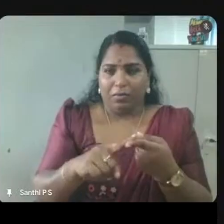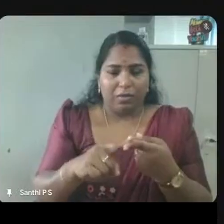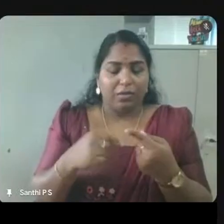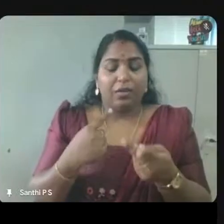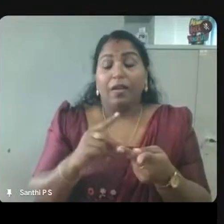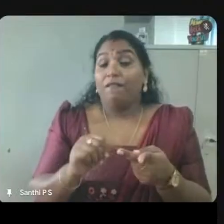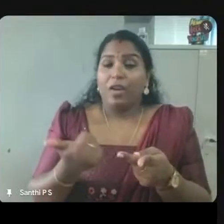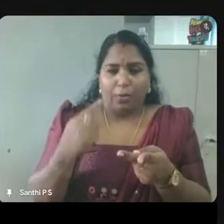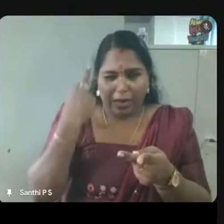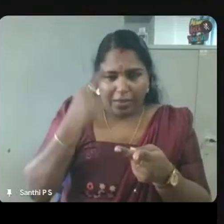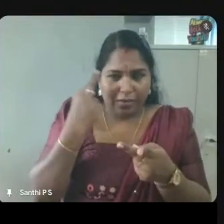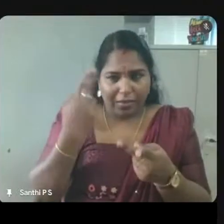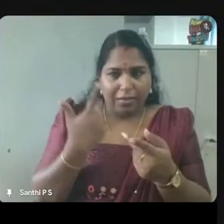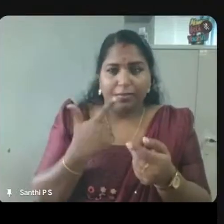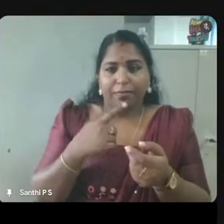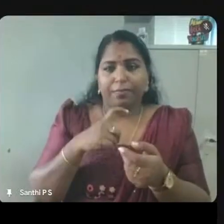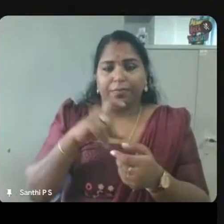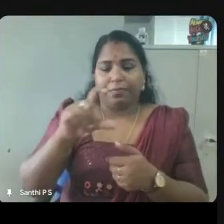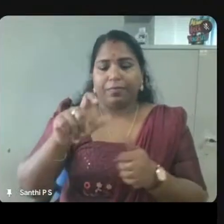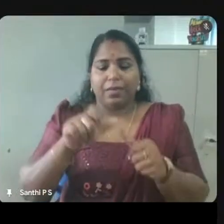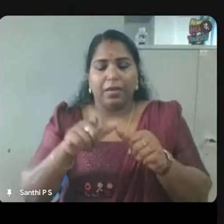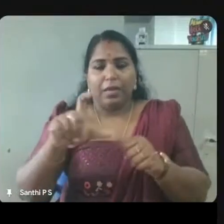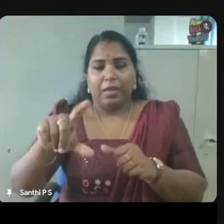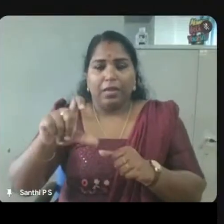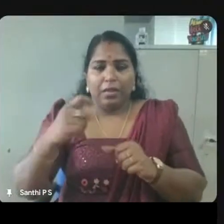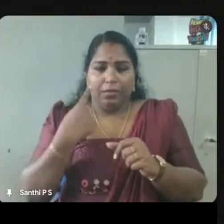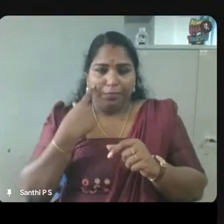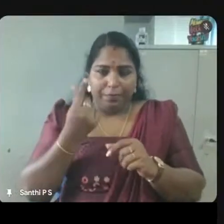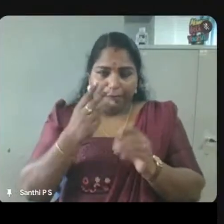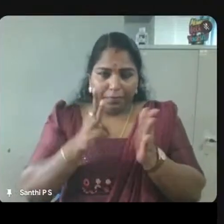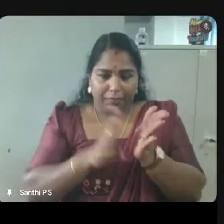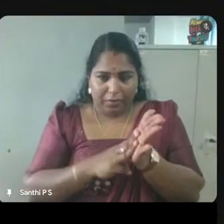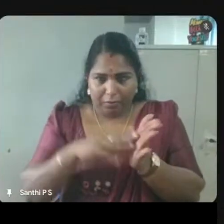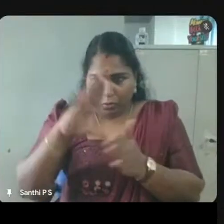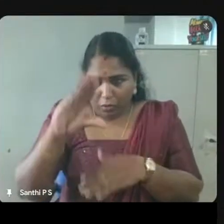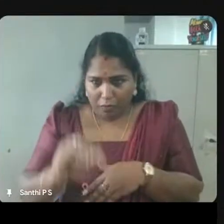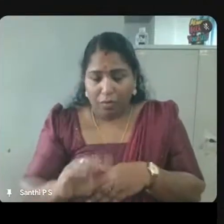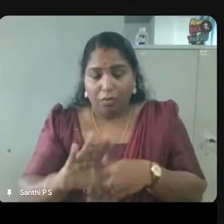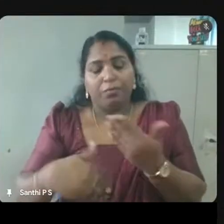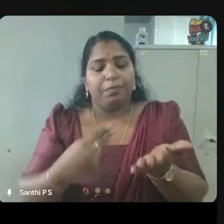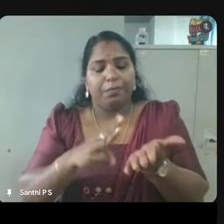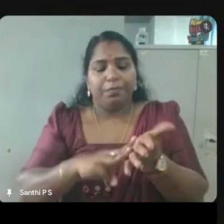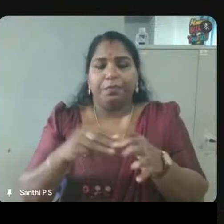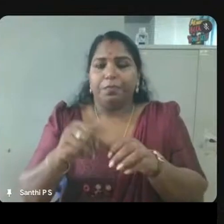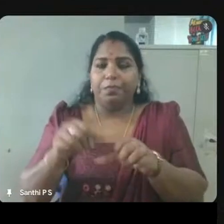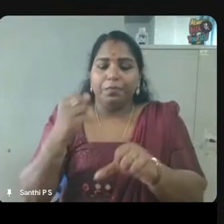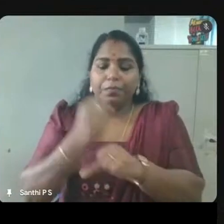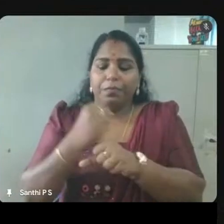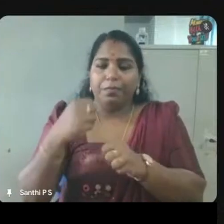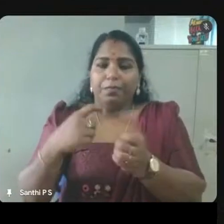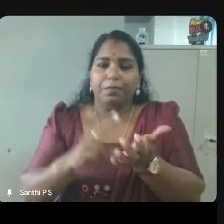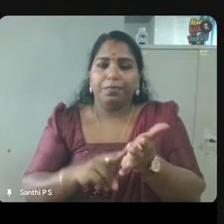കാൽഷ്യം ഡെഫിഷ്യൻസി, മെഗ്നീഷ്യം ഡെഫിഷ്യൻസി ആണ്. നമ്മൾ എസ്പെഷ്യലി ലേഡീസിന് നമുക്ക് കാൽഷ്യം സാധാരണ